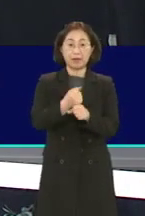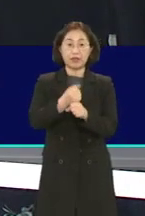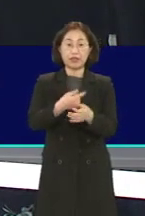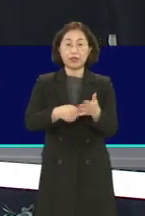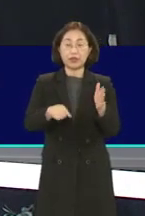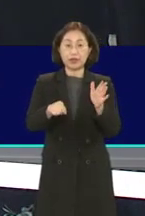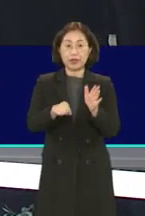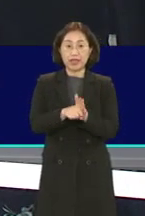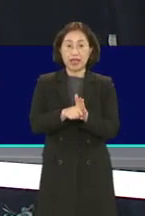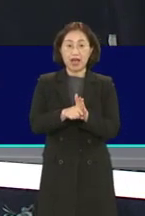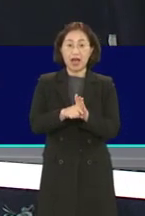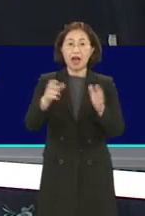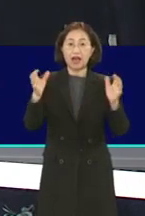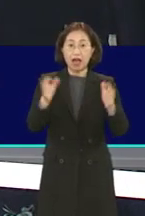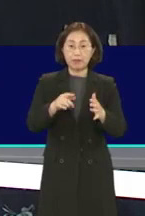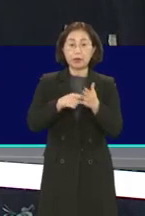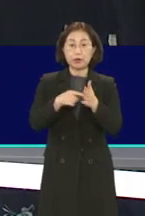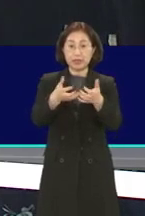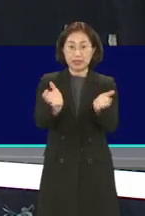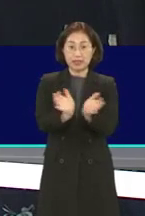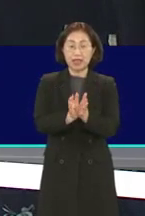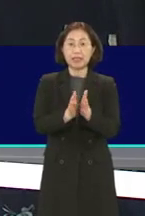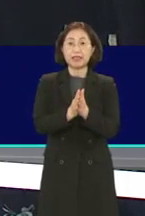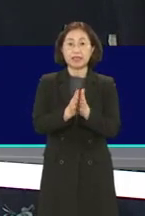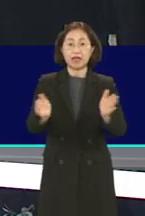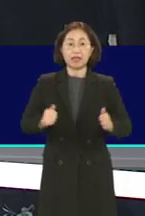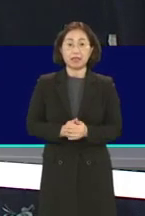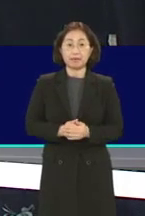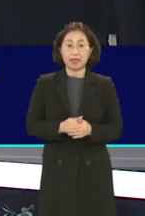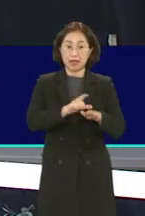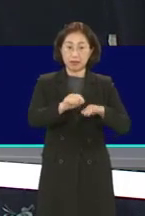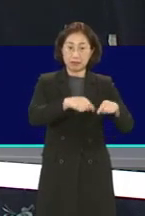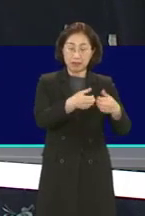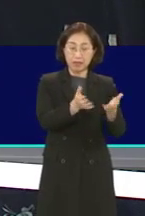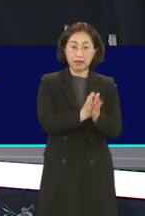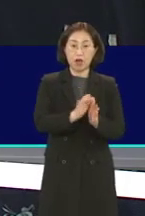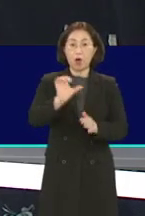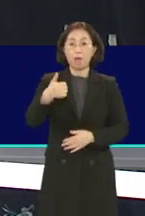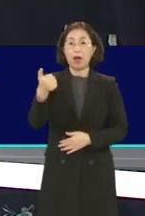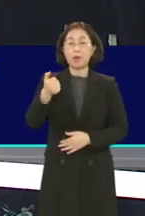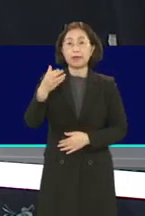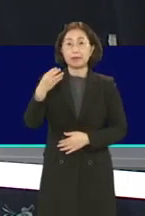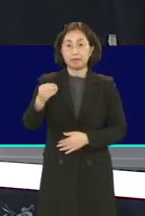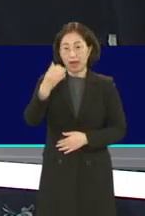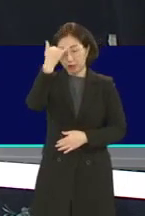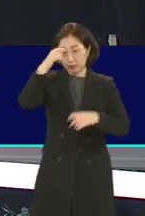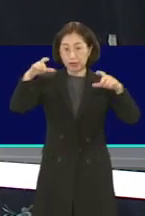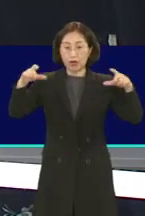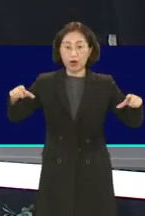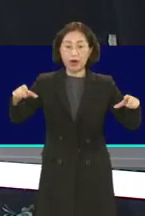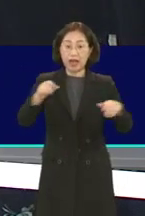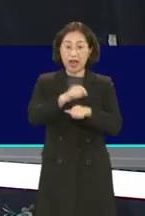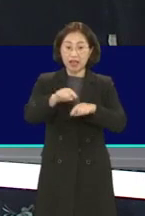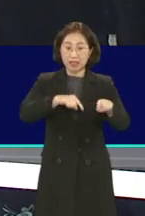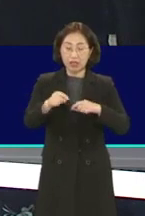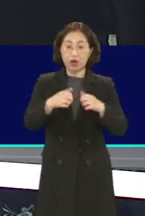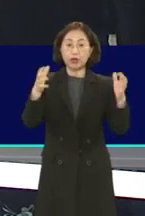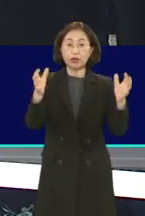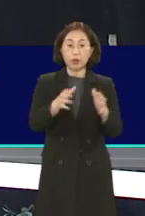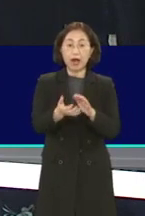특별지자체 합동추진단이 출범했습니다. 충청권 특별지자체는 550만 충청권 행정구역 통합에 앞서서